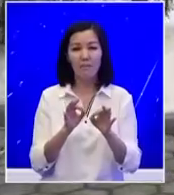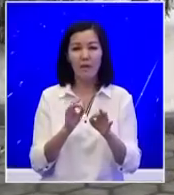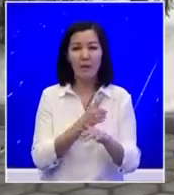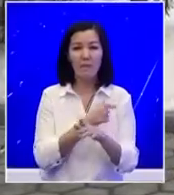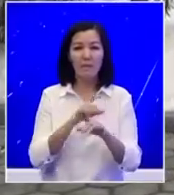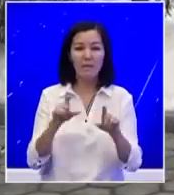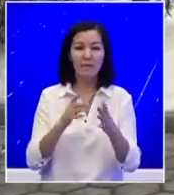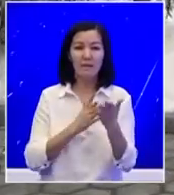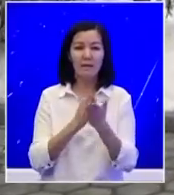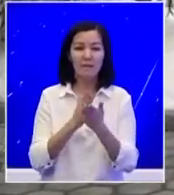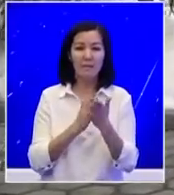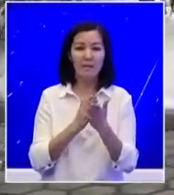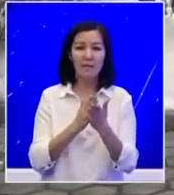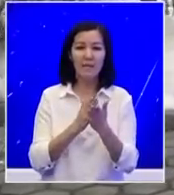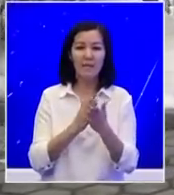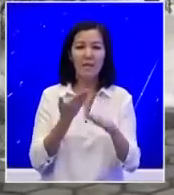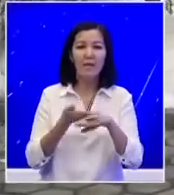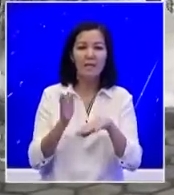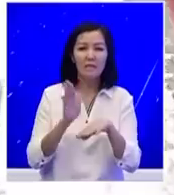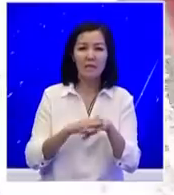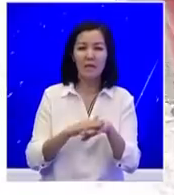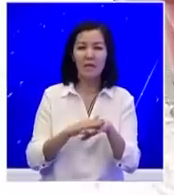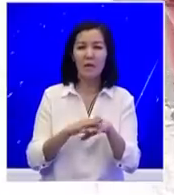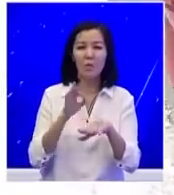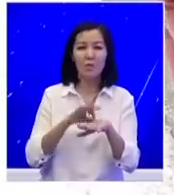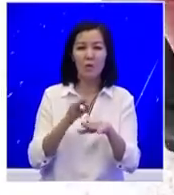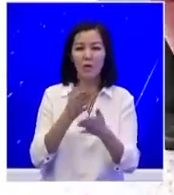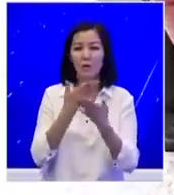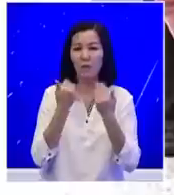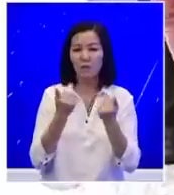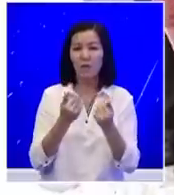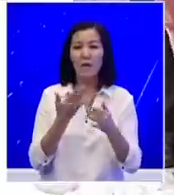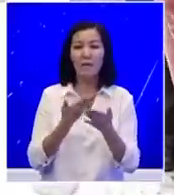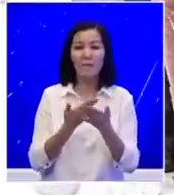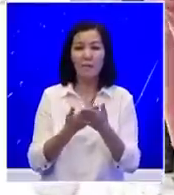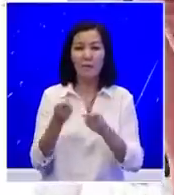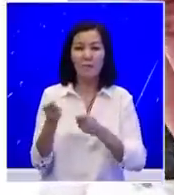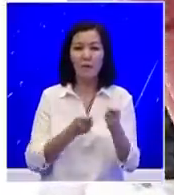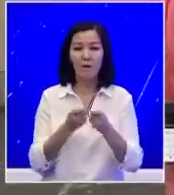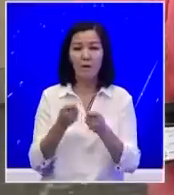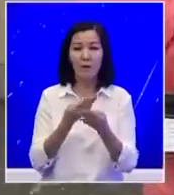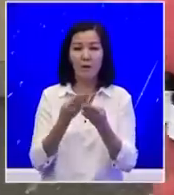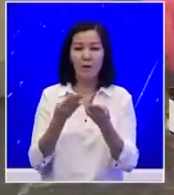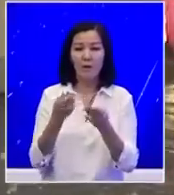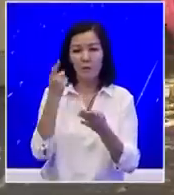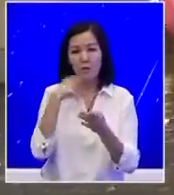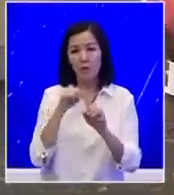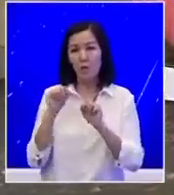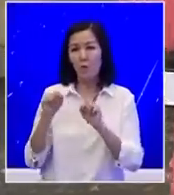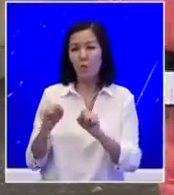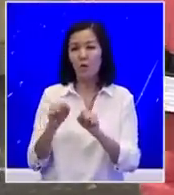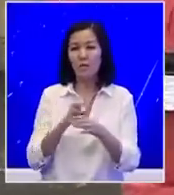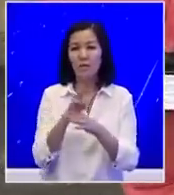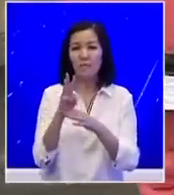медициналық қызметкерлер арасында ауыр халдегілер жоқ. Бірақ жергілікті биліктегілер оларды жеке қорғаныс құралдарымен қамтамасыз